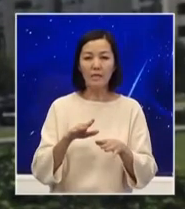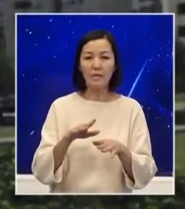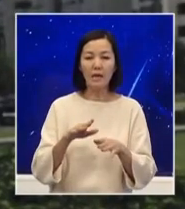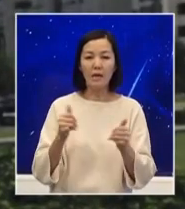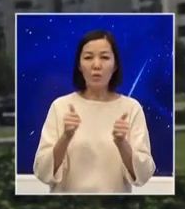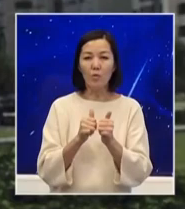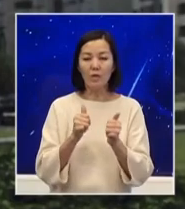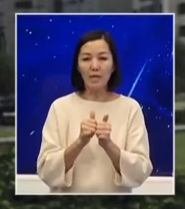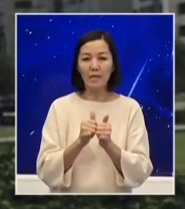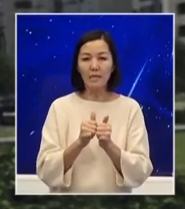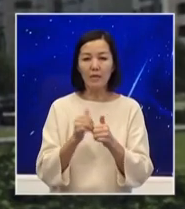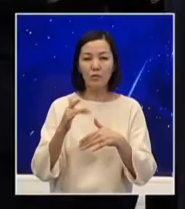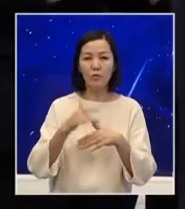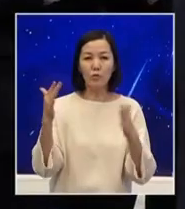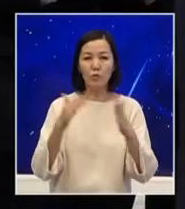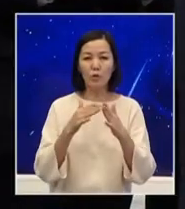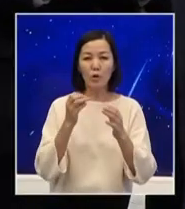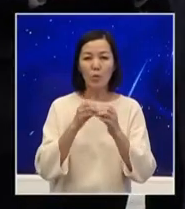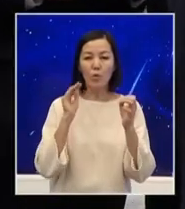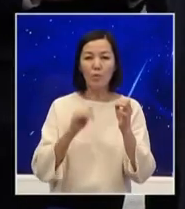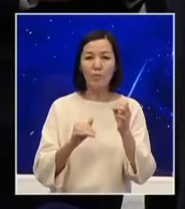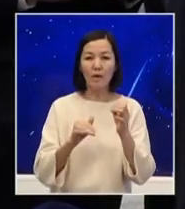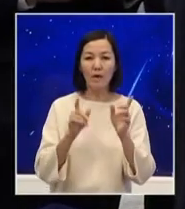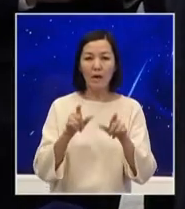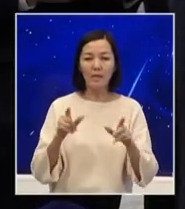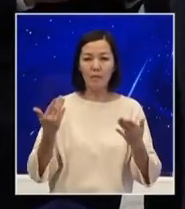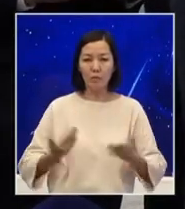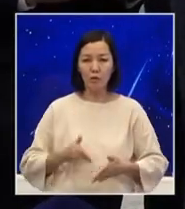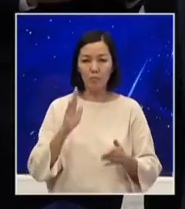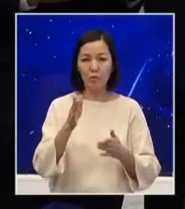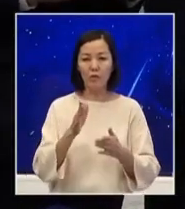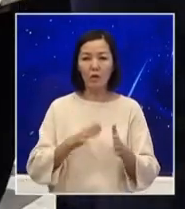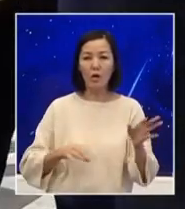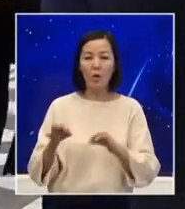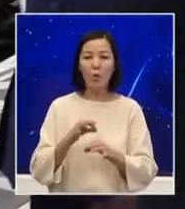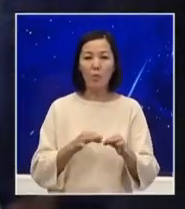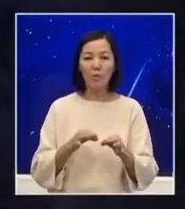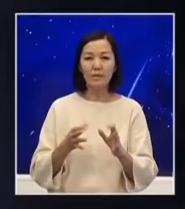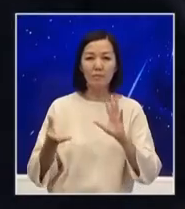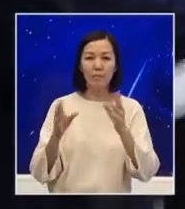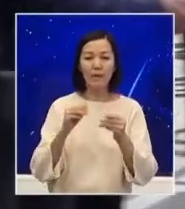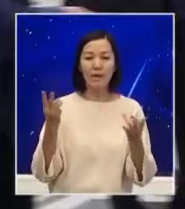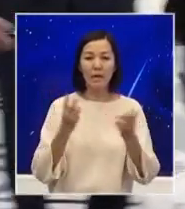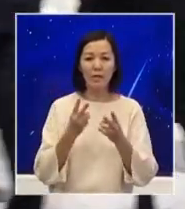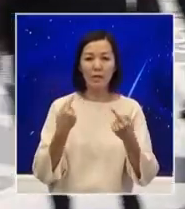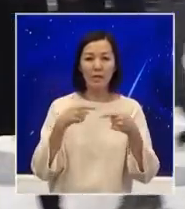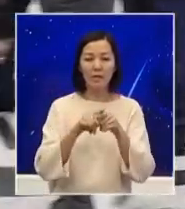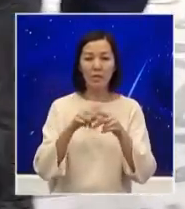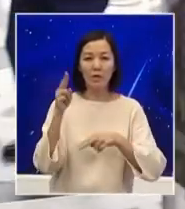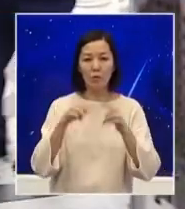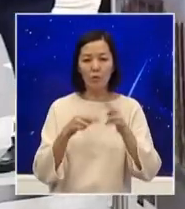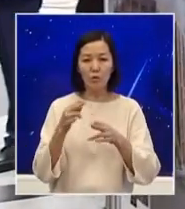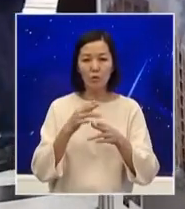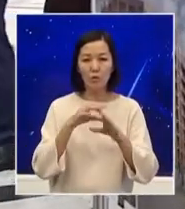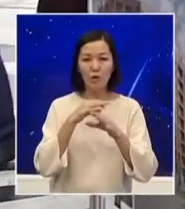орналасатын. Аталған тұрғын үй кешенінде 10 мыңнан астам адам тұратын болады. Облыс тарапынан барлық қажетті инженерлік